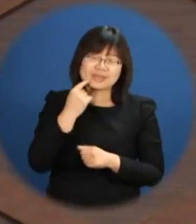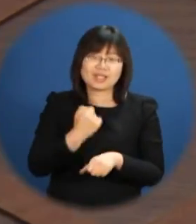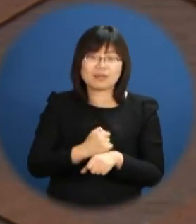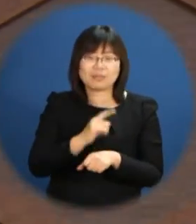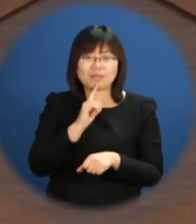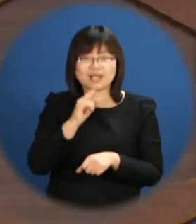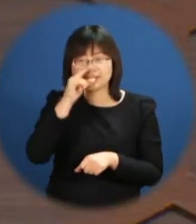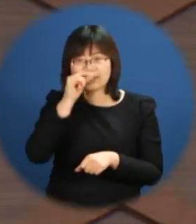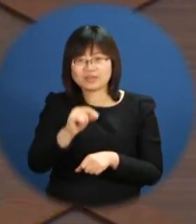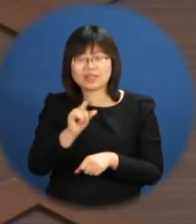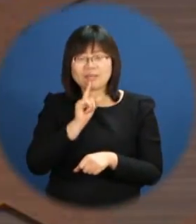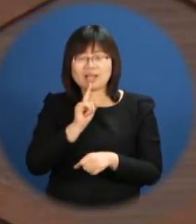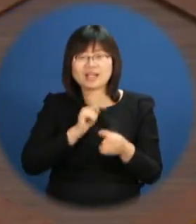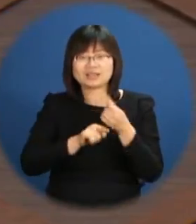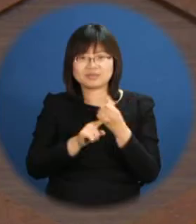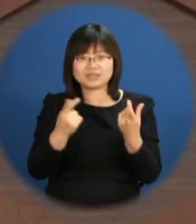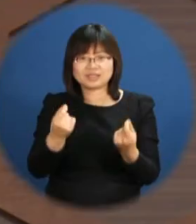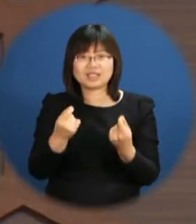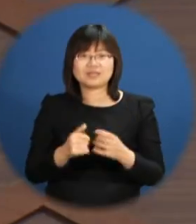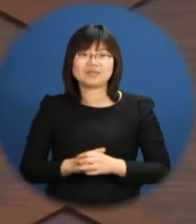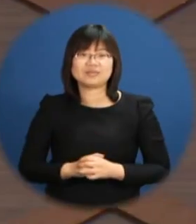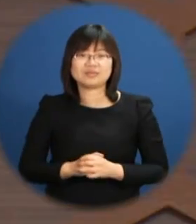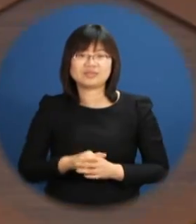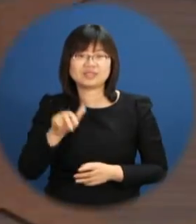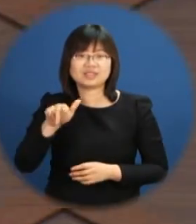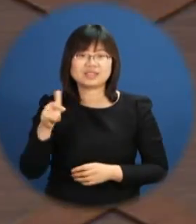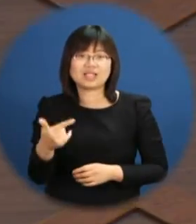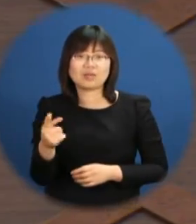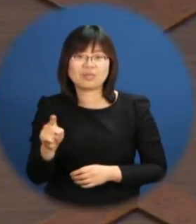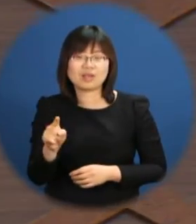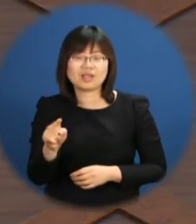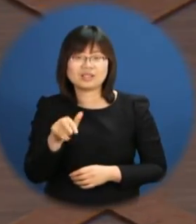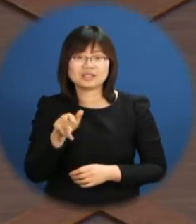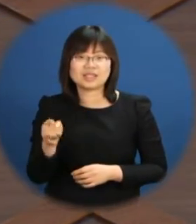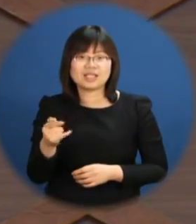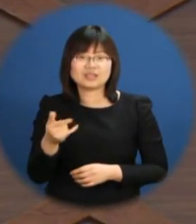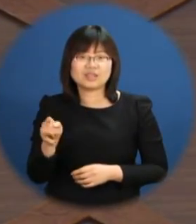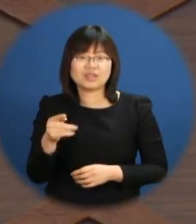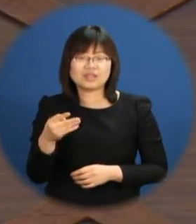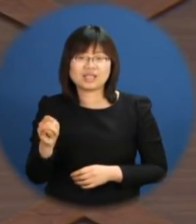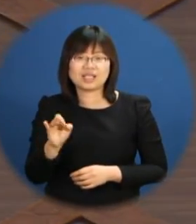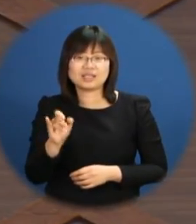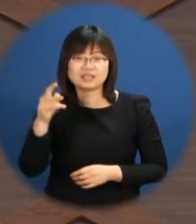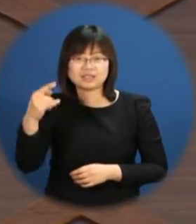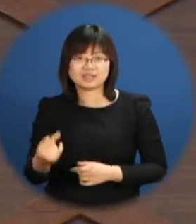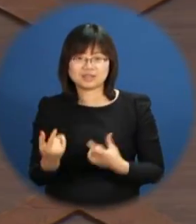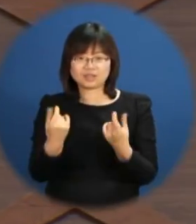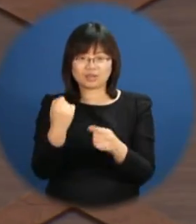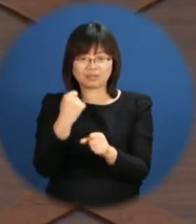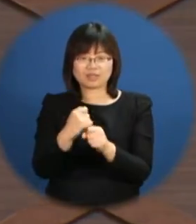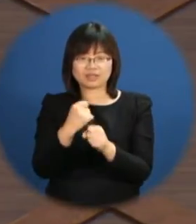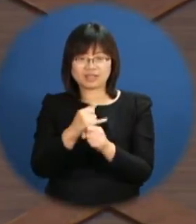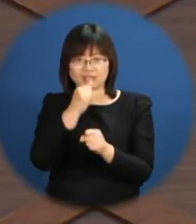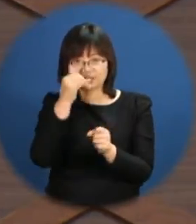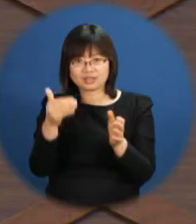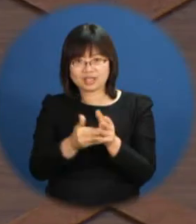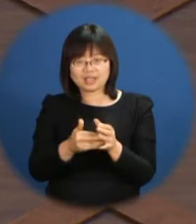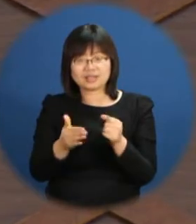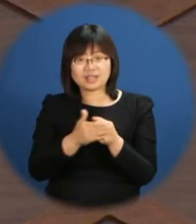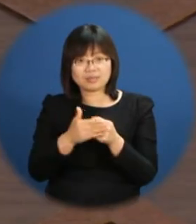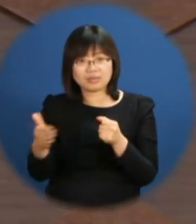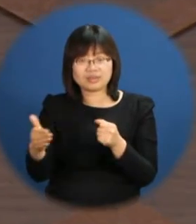날카롭다 는 얘기도 되구요 젠 하는 것은 이제 제너레 이트 그런거 할 때 같이 만든다 그래서